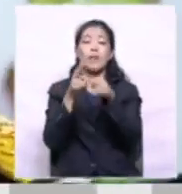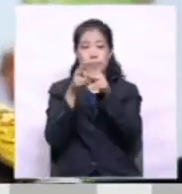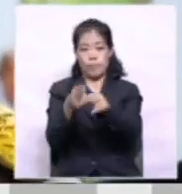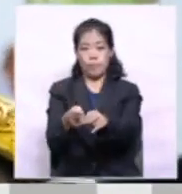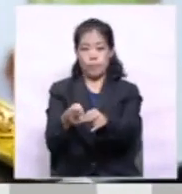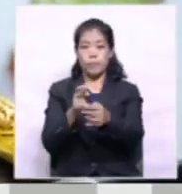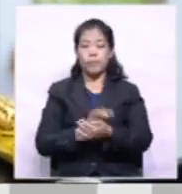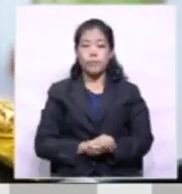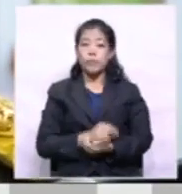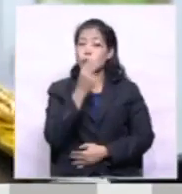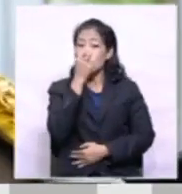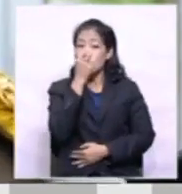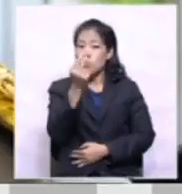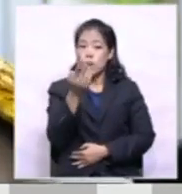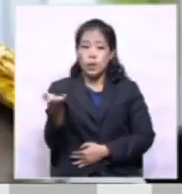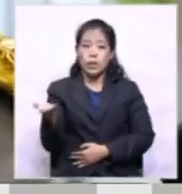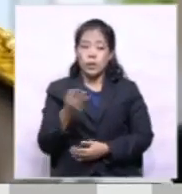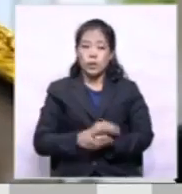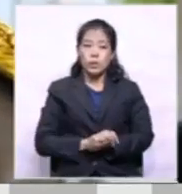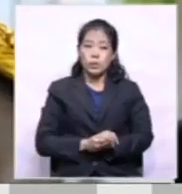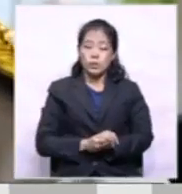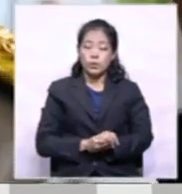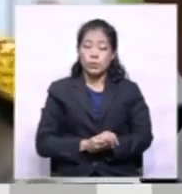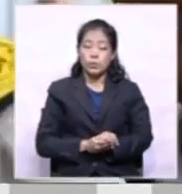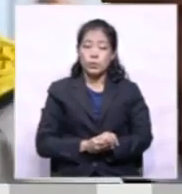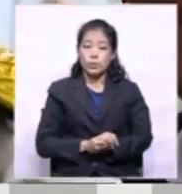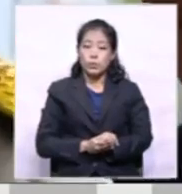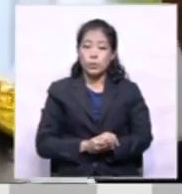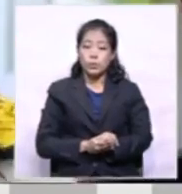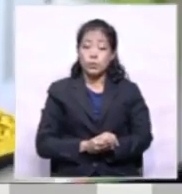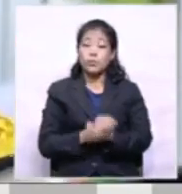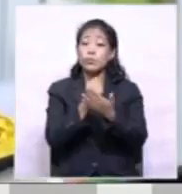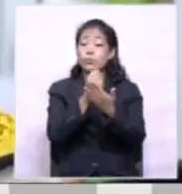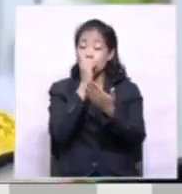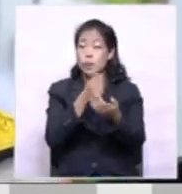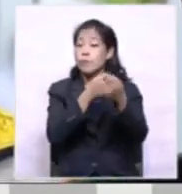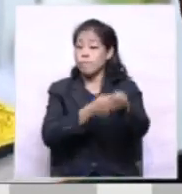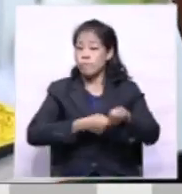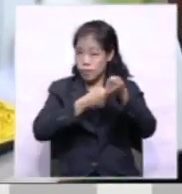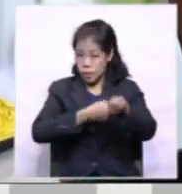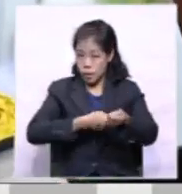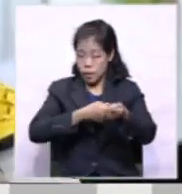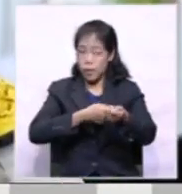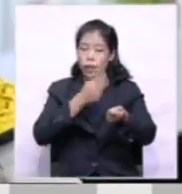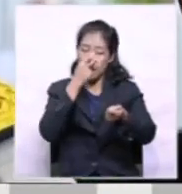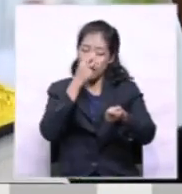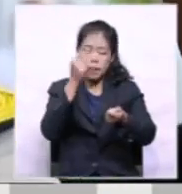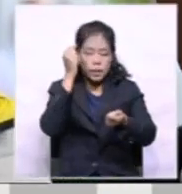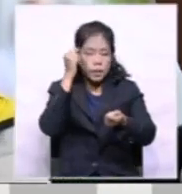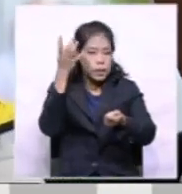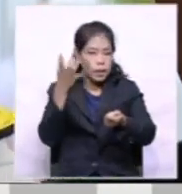ครับไปดูทางด้านของร้อยเอกธรรมนัสพรหมเผ่ากันบ้างนะครับรัฐมนตรีช่วยว่าการกระทรวงเกษตรและสหกรณ์ก็มองว่